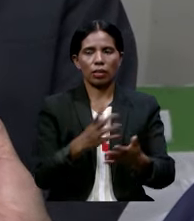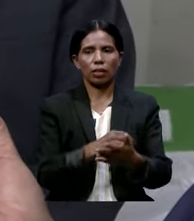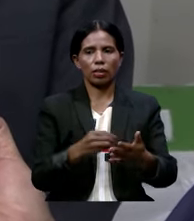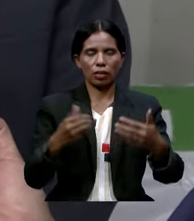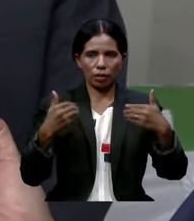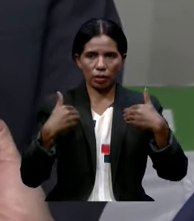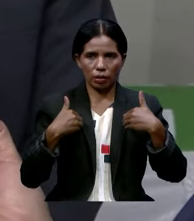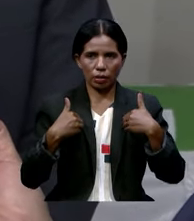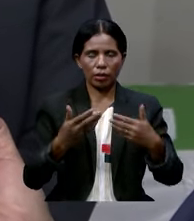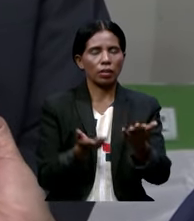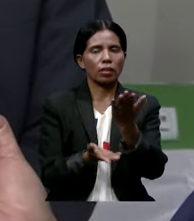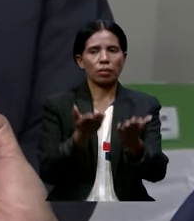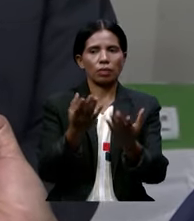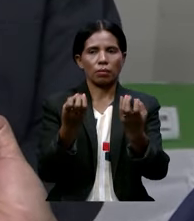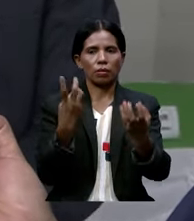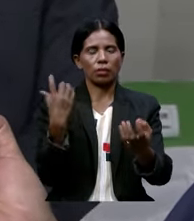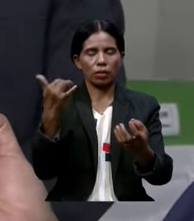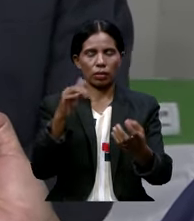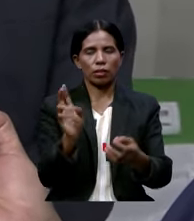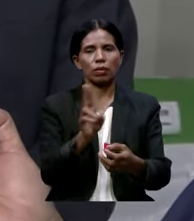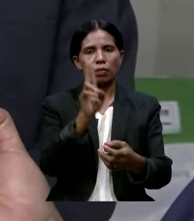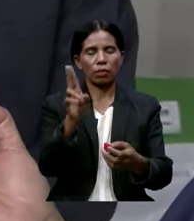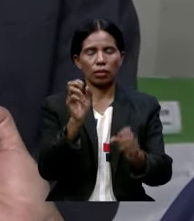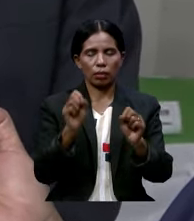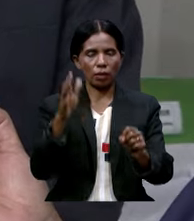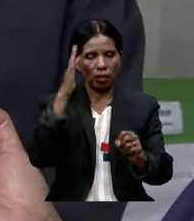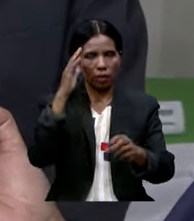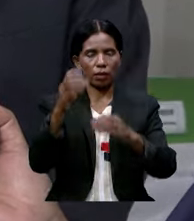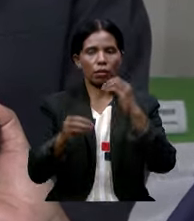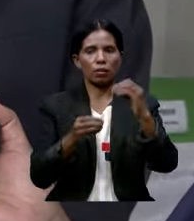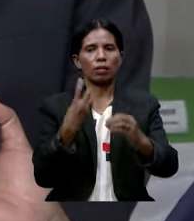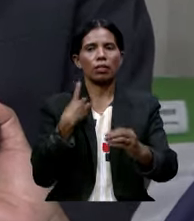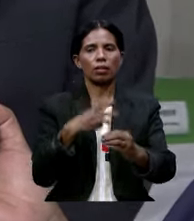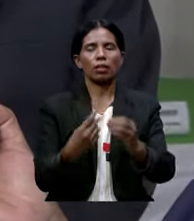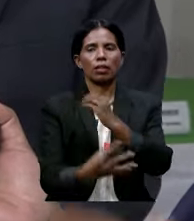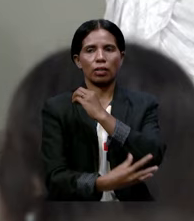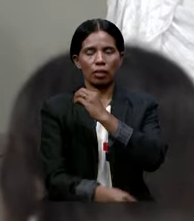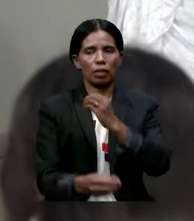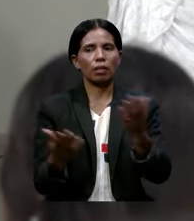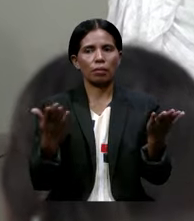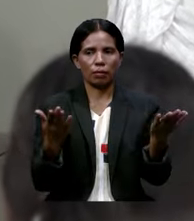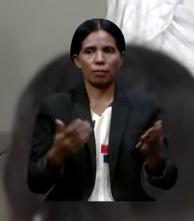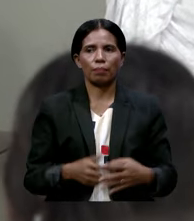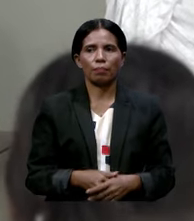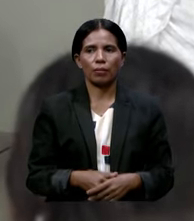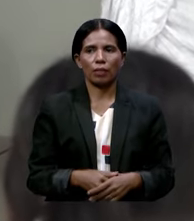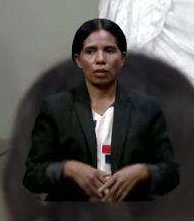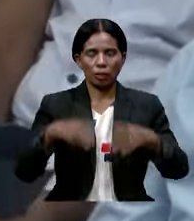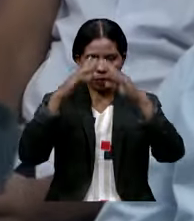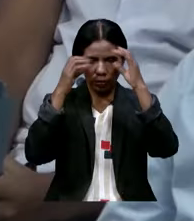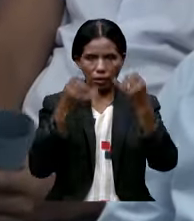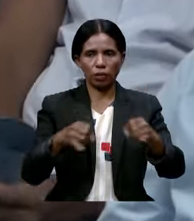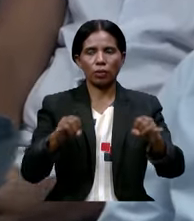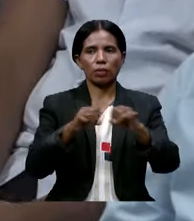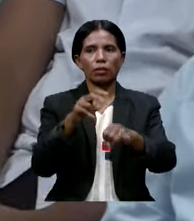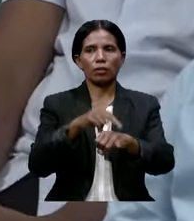iha sesukat barak ne bebek sira si usa atu bel hatene katak itania pobreza ne heida ne be. Presidente Instituto